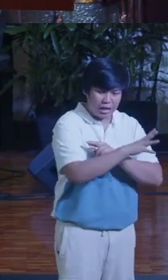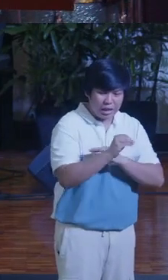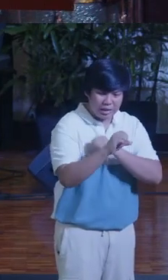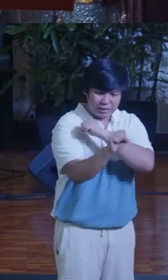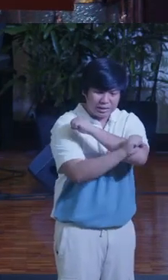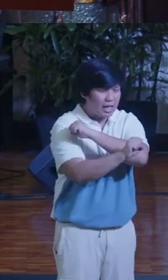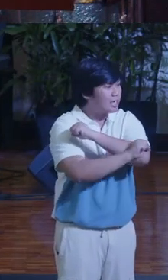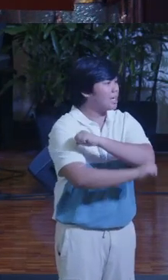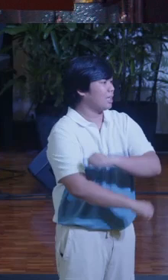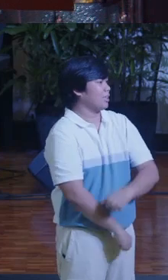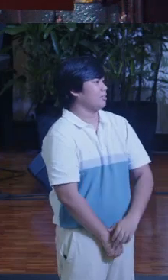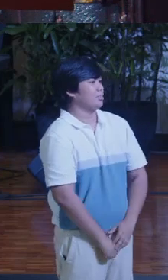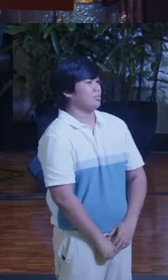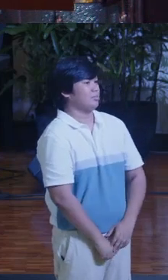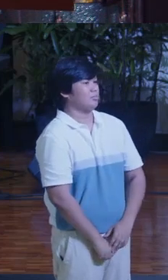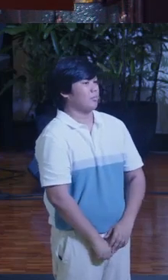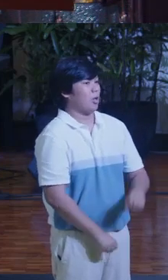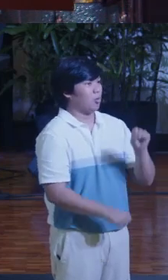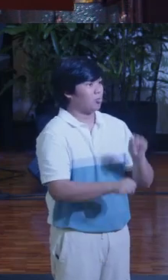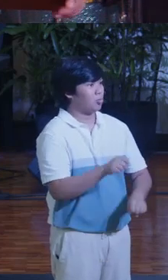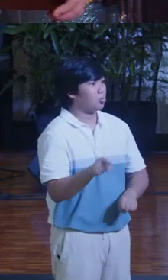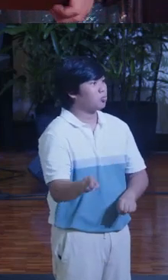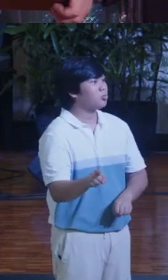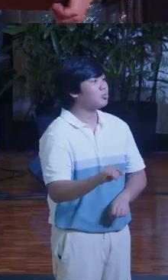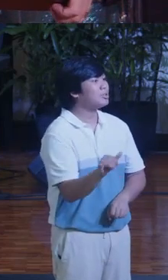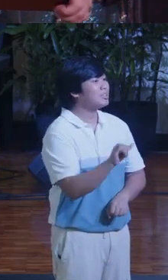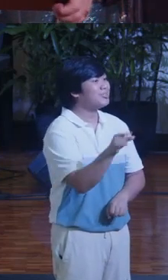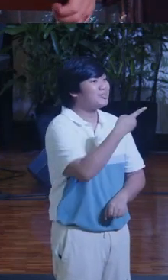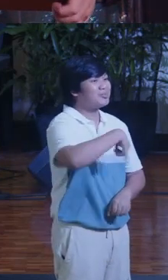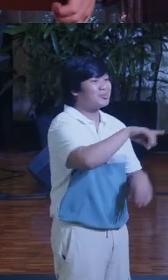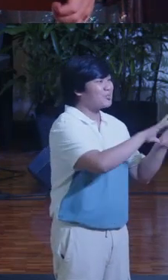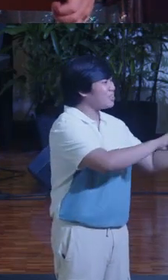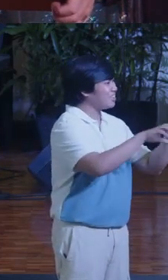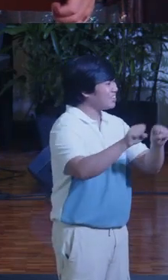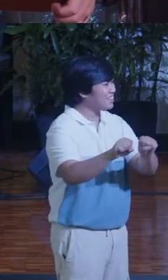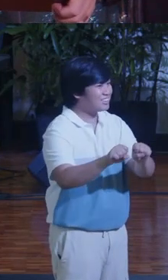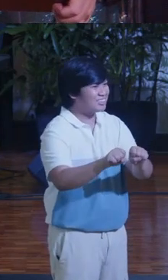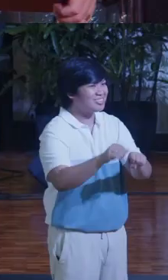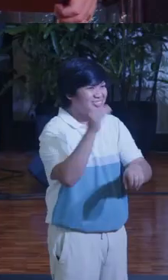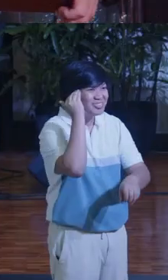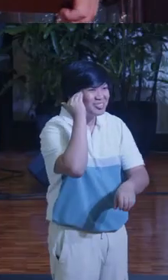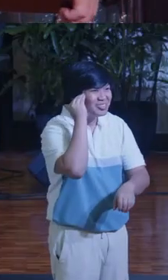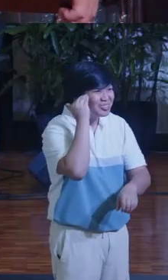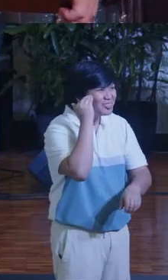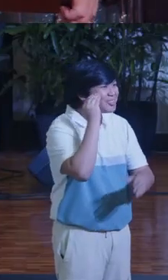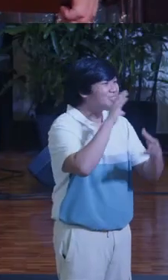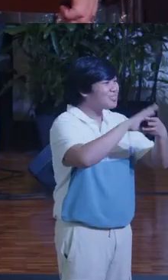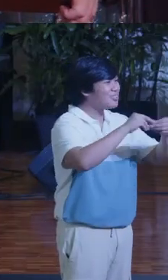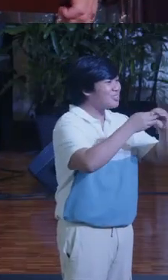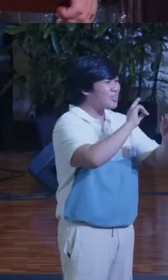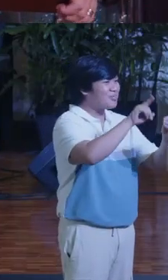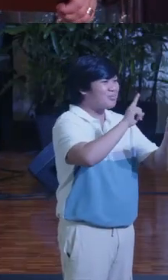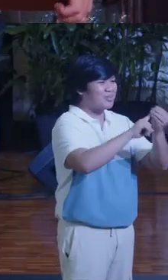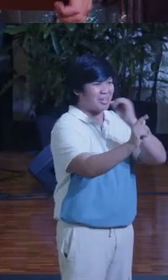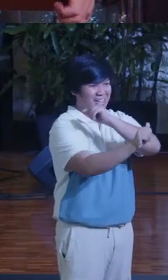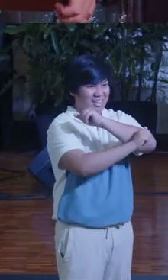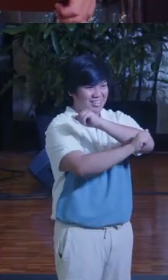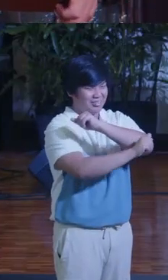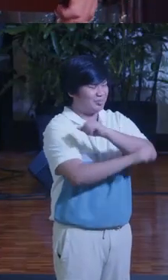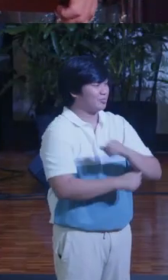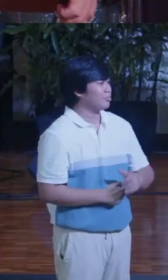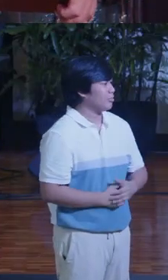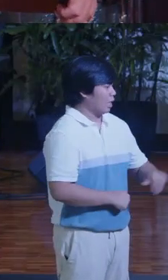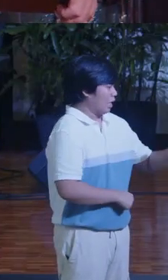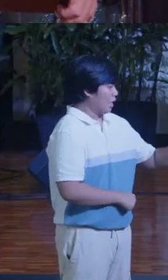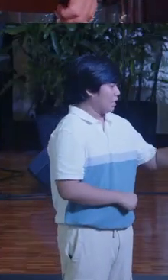Sarah. Ang dalawang anak ni Abraham ay anak niya kay Hagar,